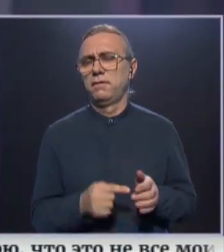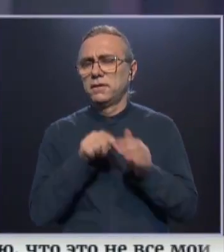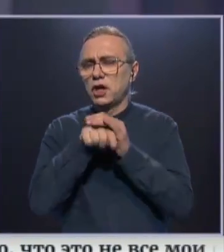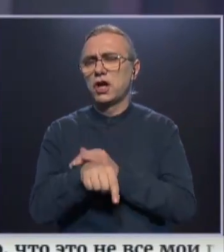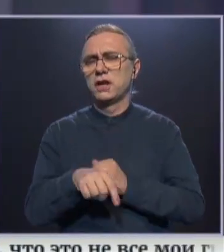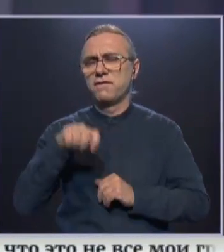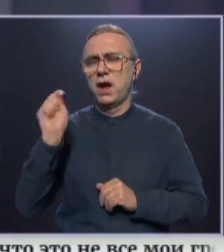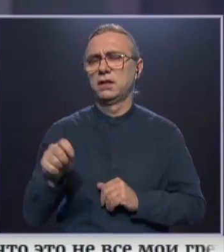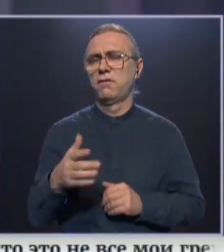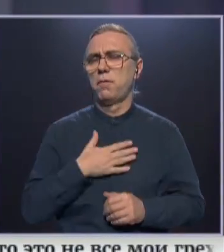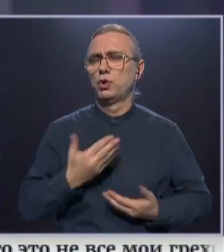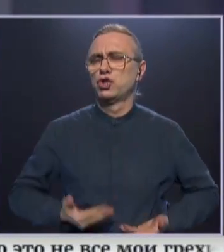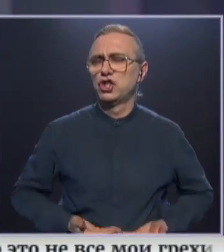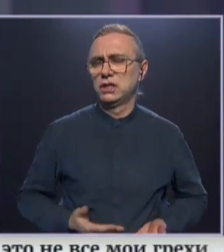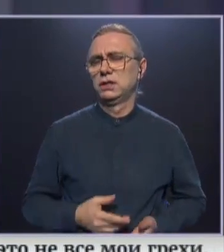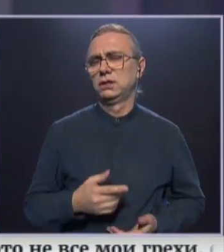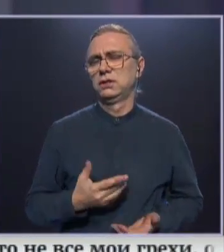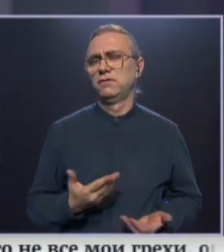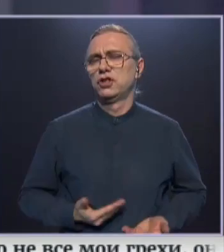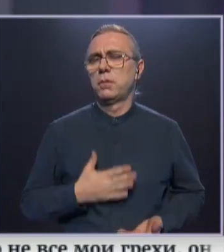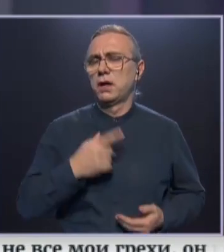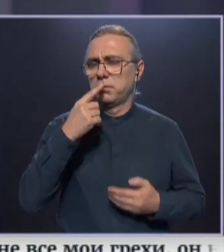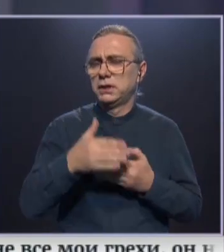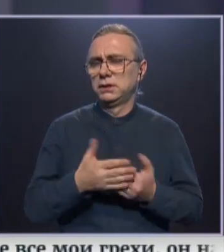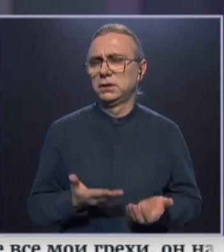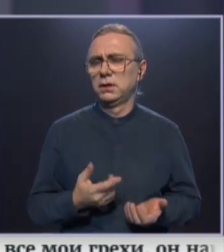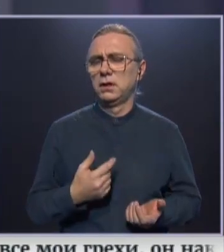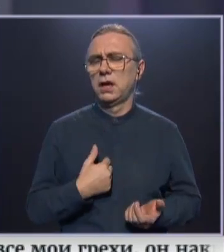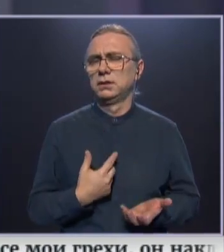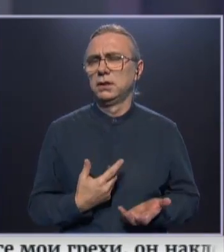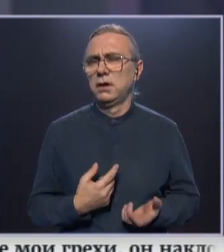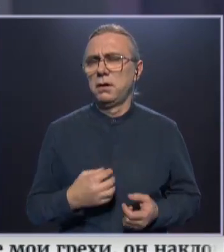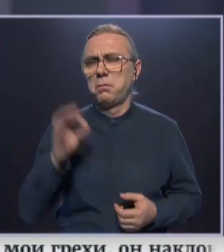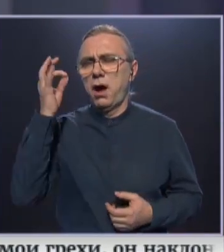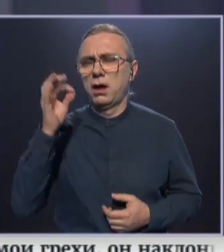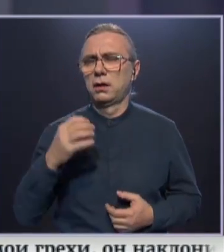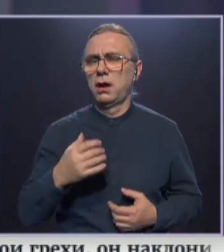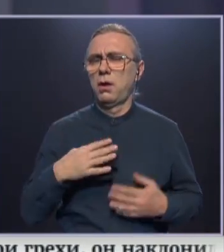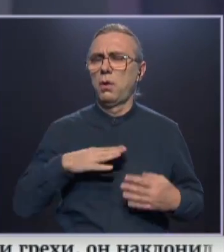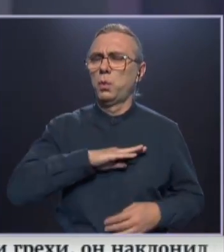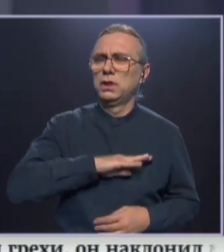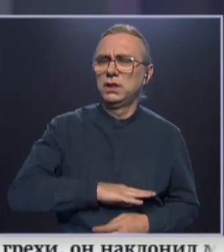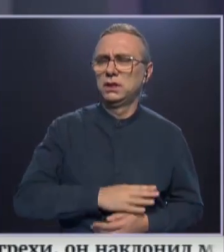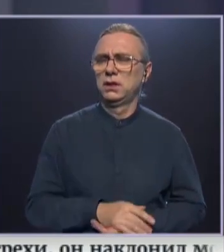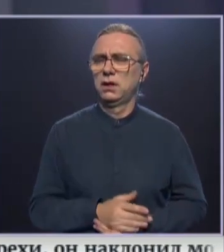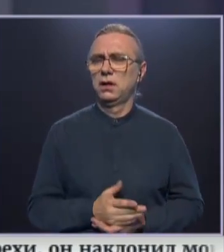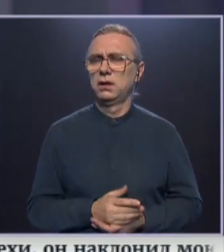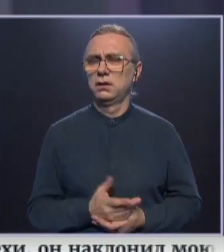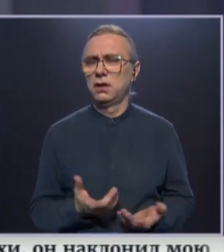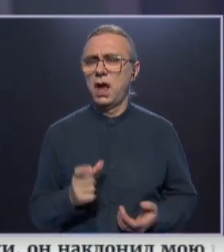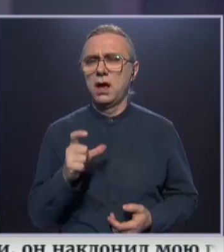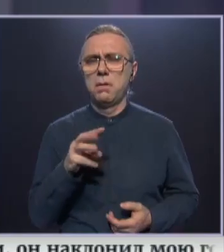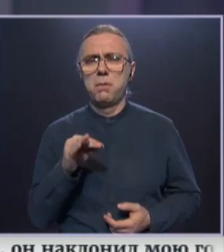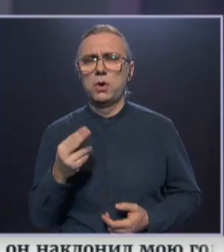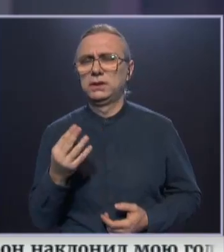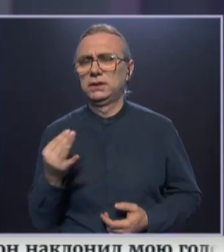практически справляться со страхом и приступами паники и уныния? Знания говорят о необходимости упования на Господа, а эмоции вот контролировать не